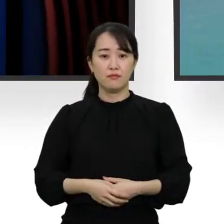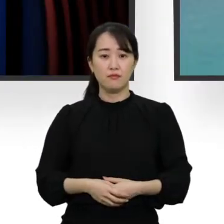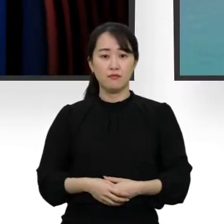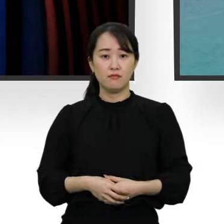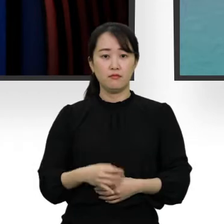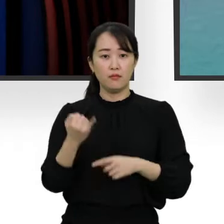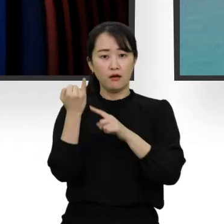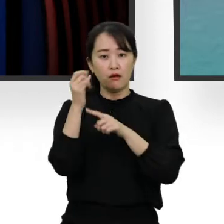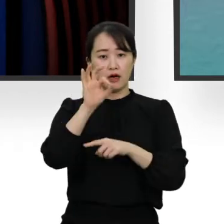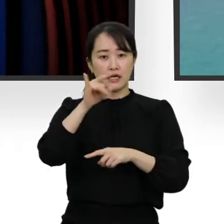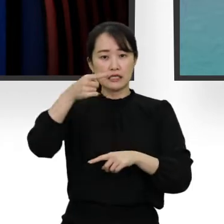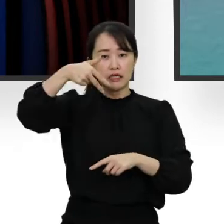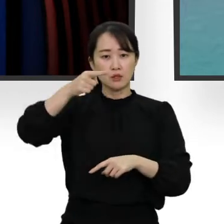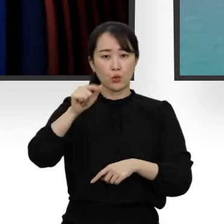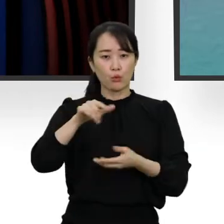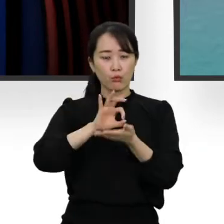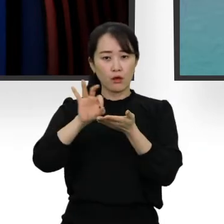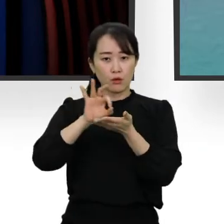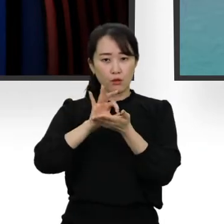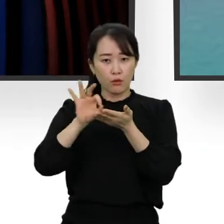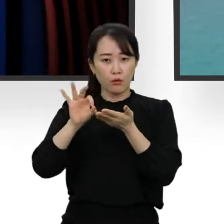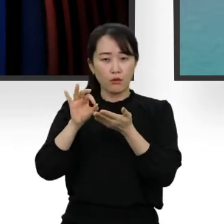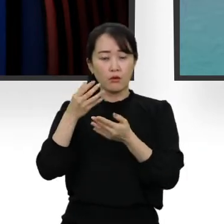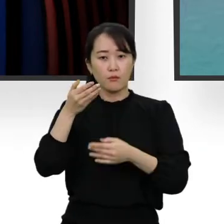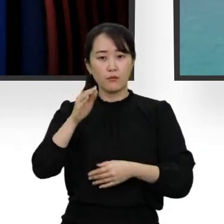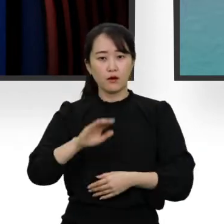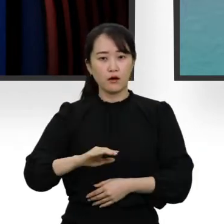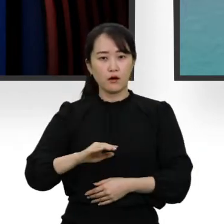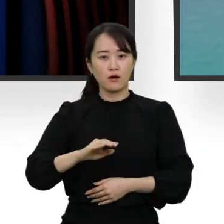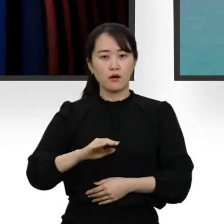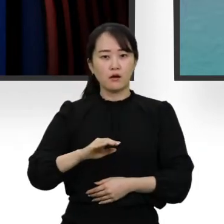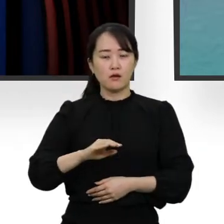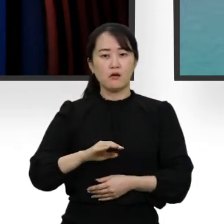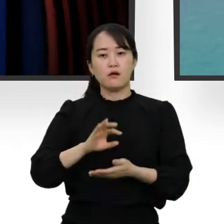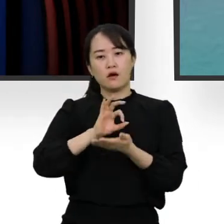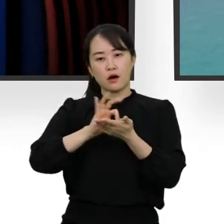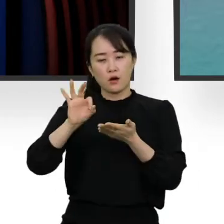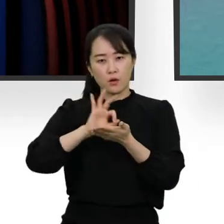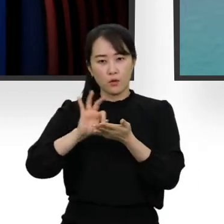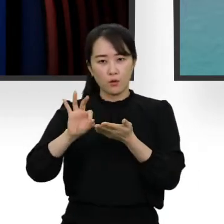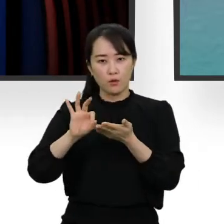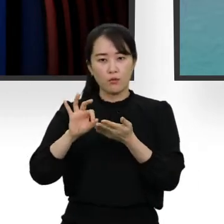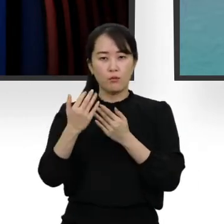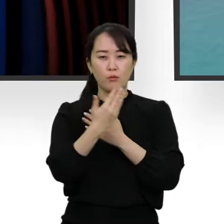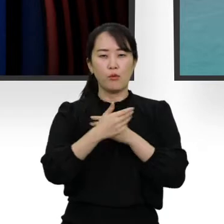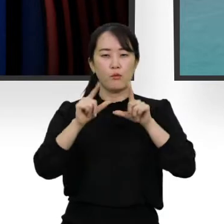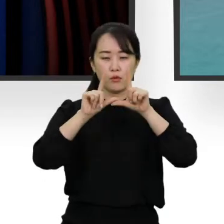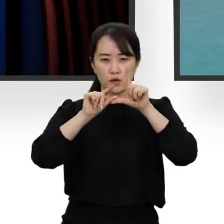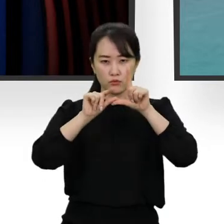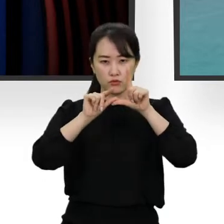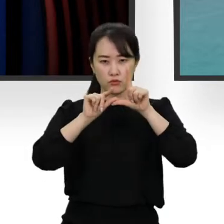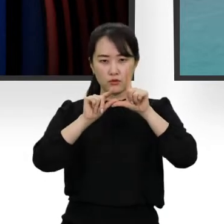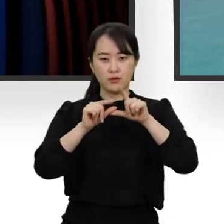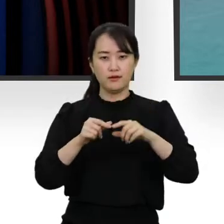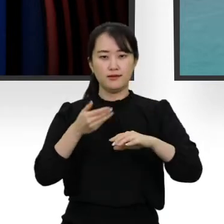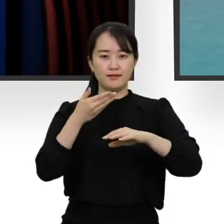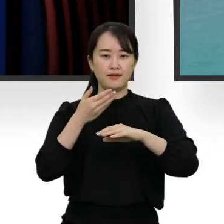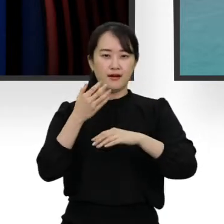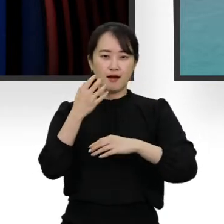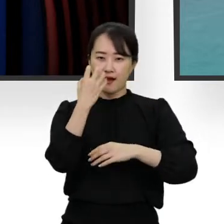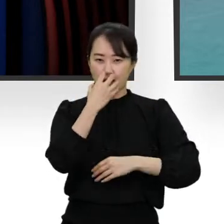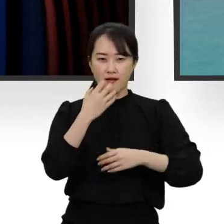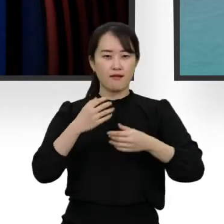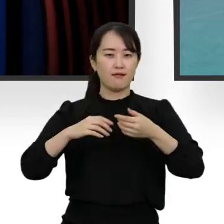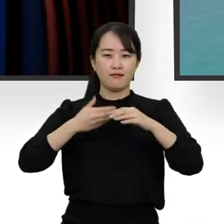그녀는 의족을 사용하지만 의족은 필요에 따라 벗었다 입었다 할 수 있는 몸의 일부, 남들과는 좀 다른